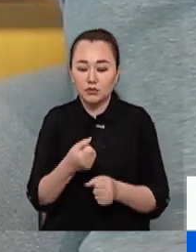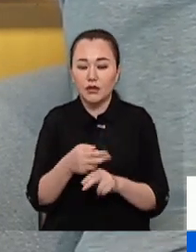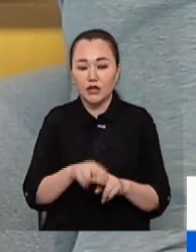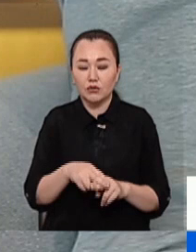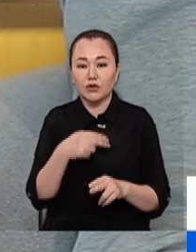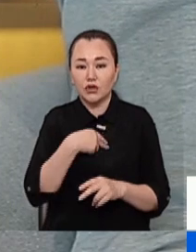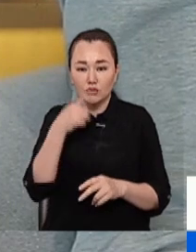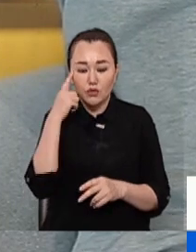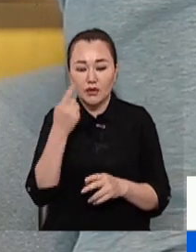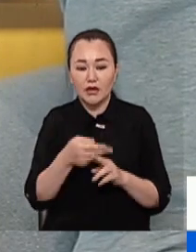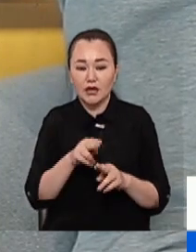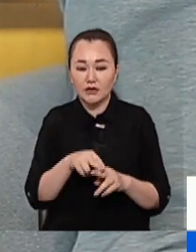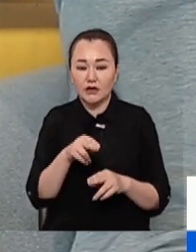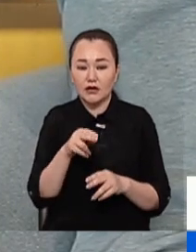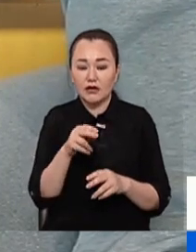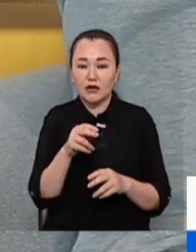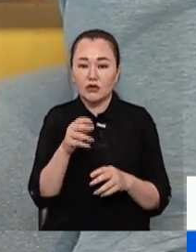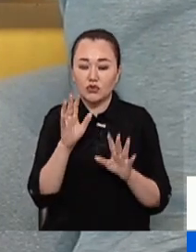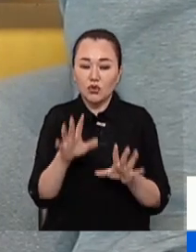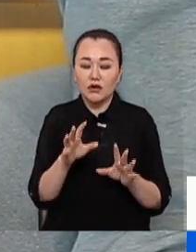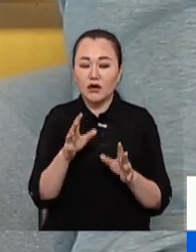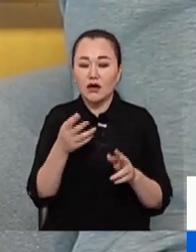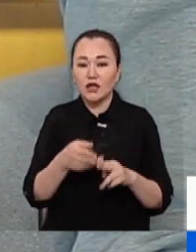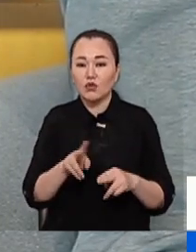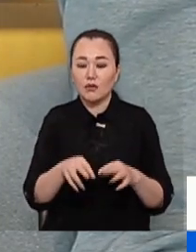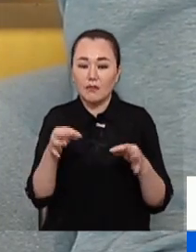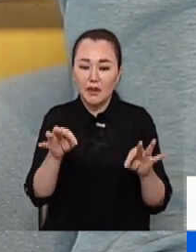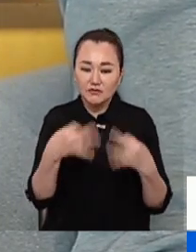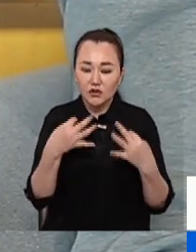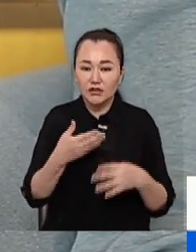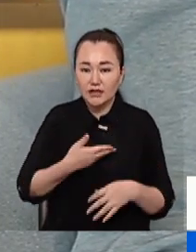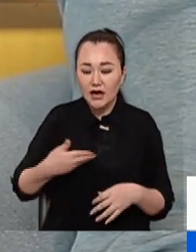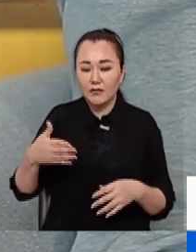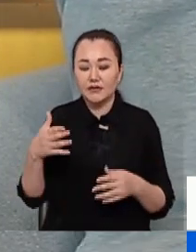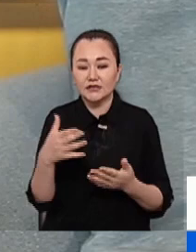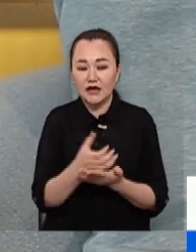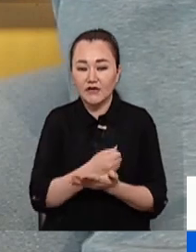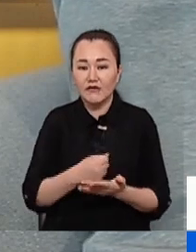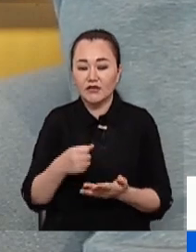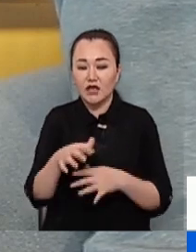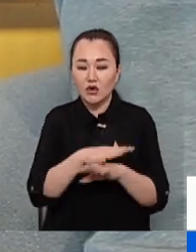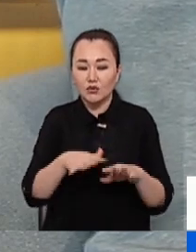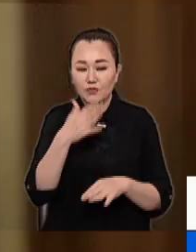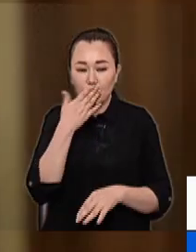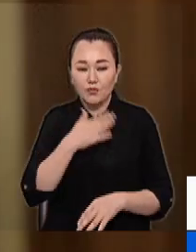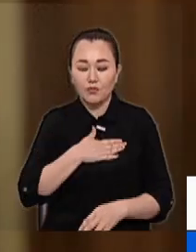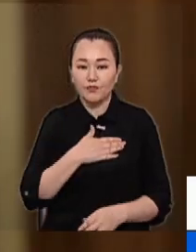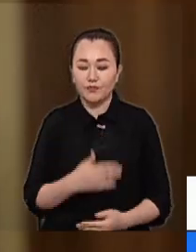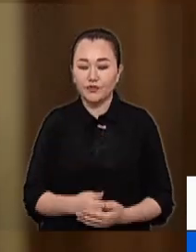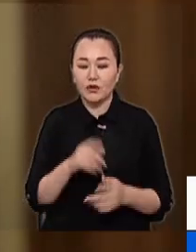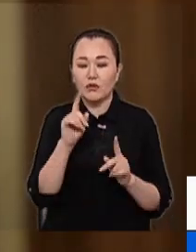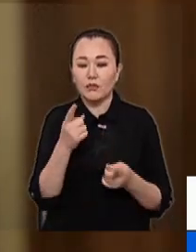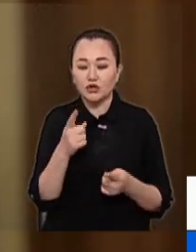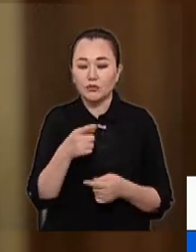поэтому вот это те причины, и, может быть, и не только, которые позволили нам завоевать так называемую народную любовь. Почему